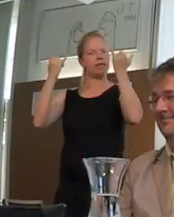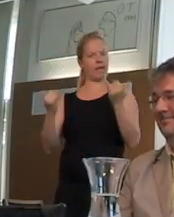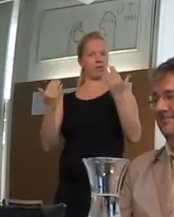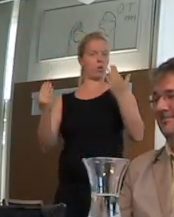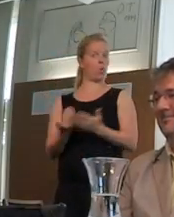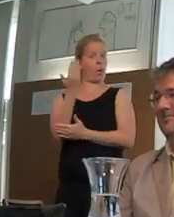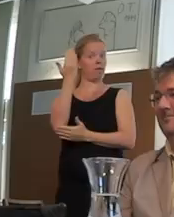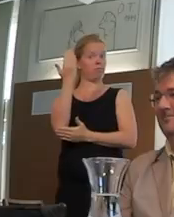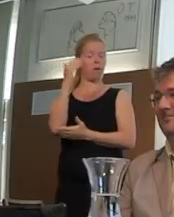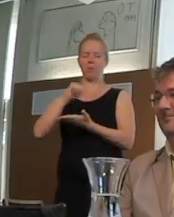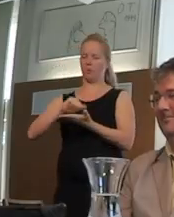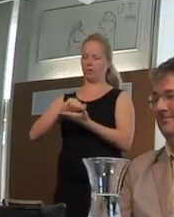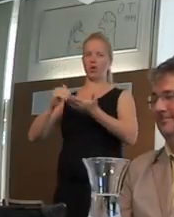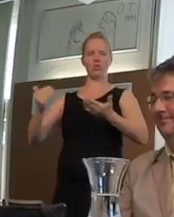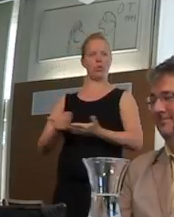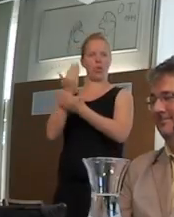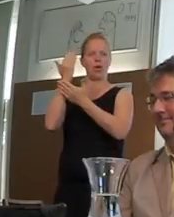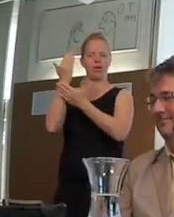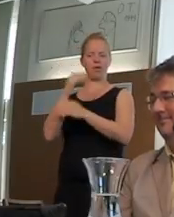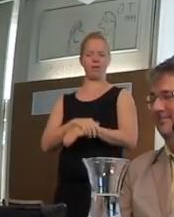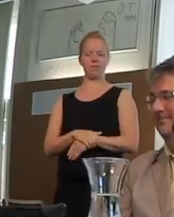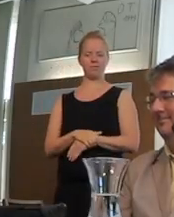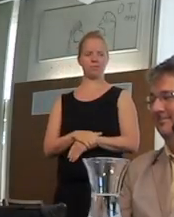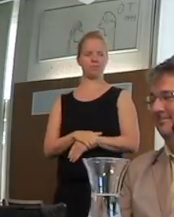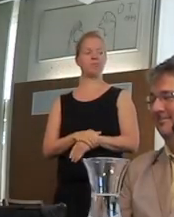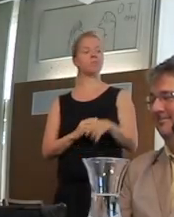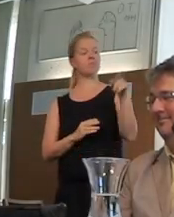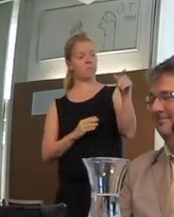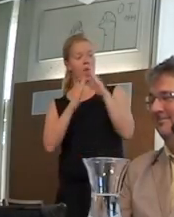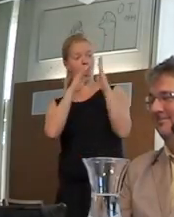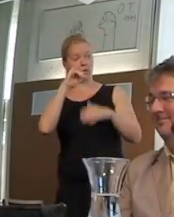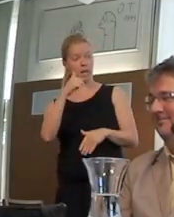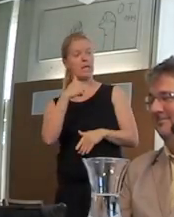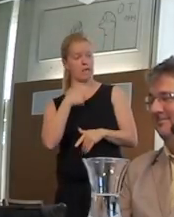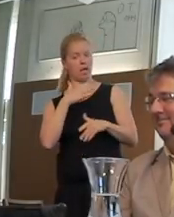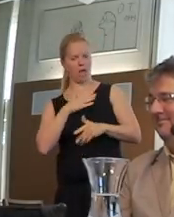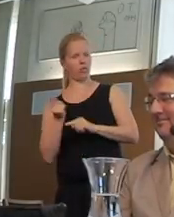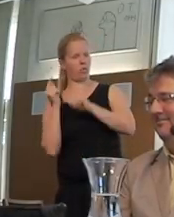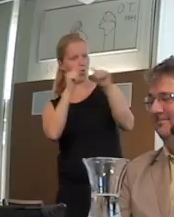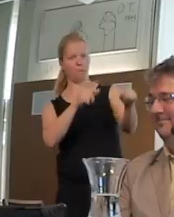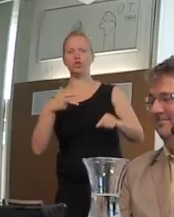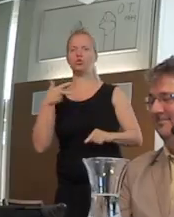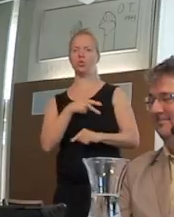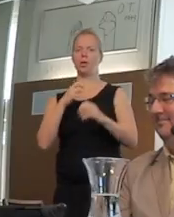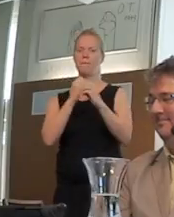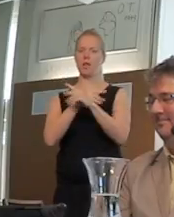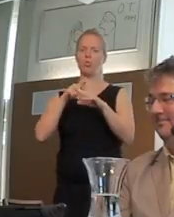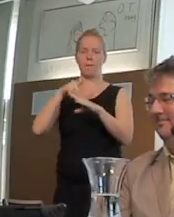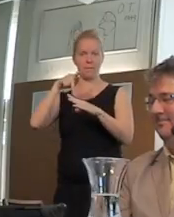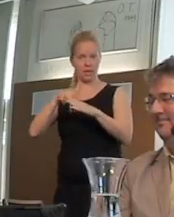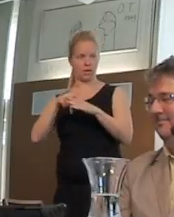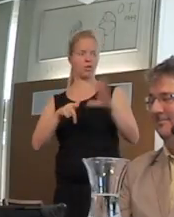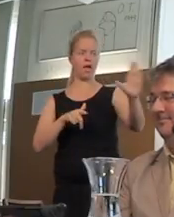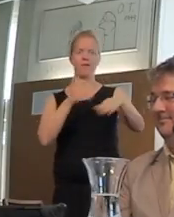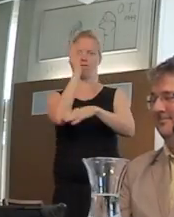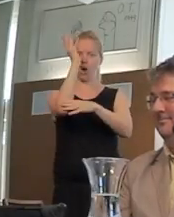die Publizistik, und da sagt der Hausherr, ich bin gerne mal bereit, über Social Media und Behinderung in einigen Vorlesungen